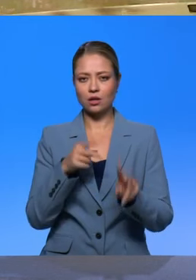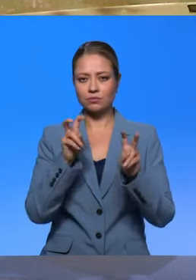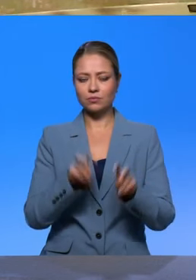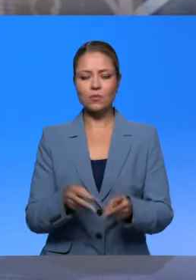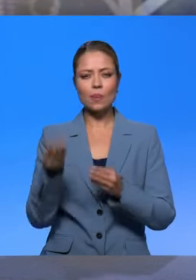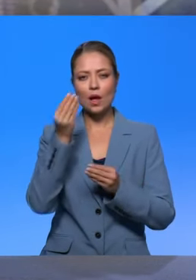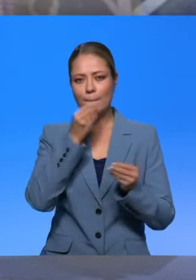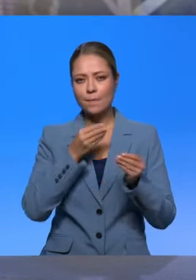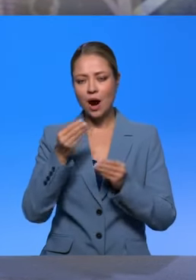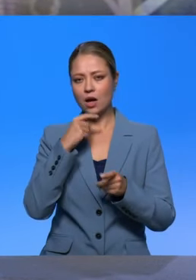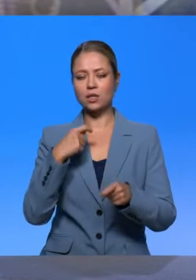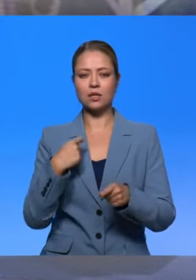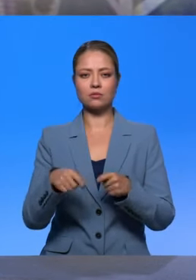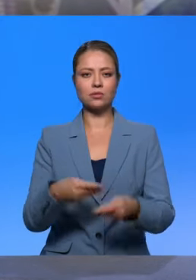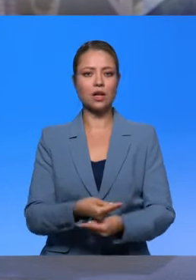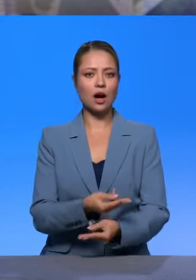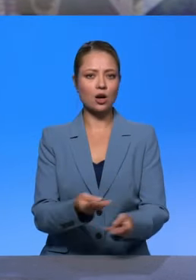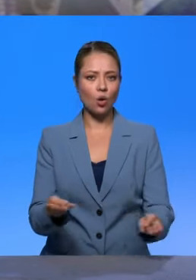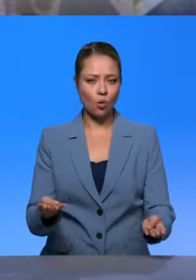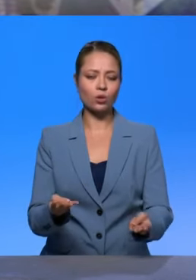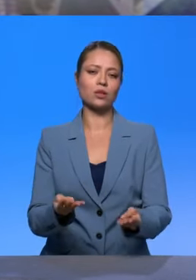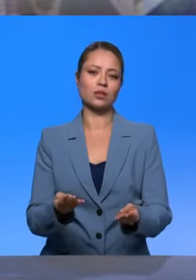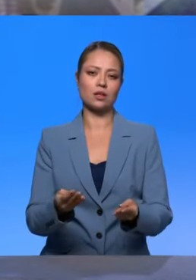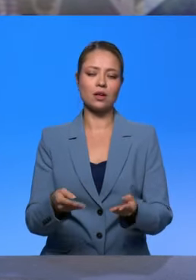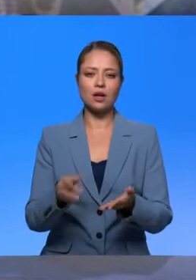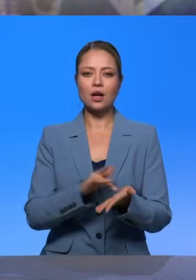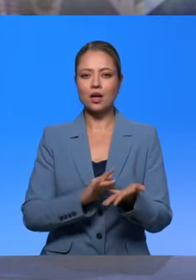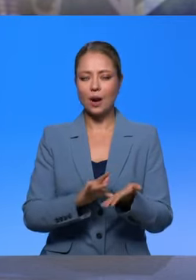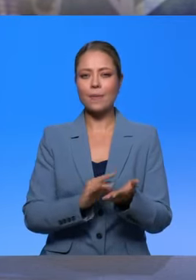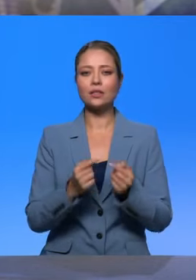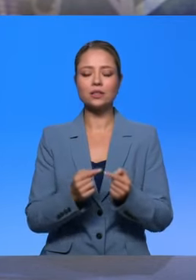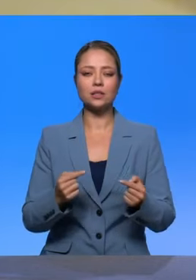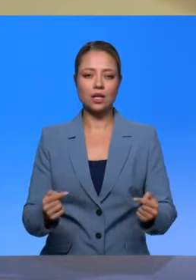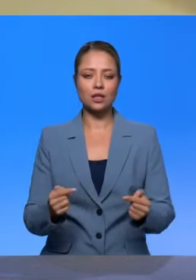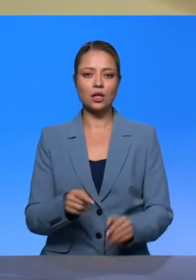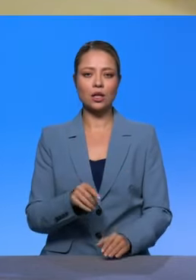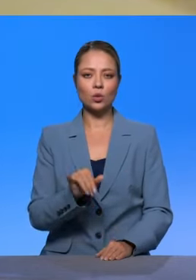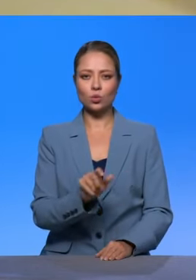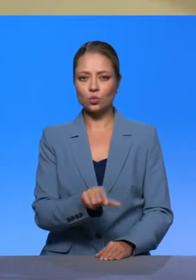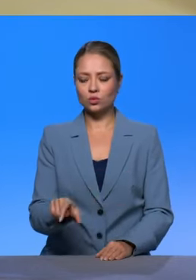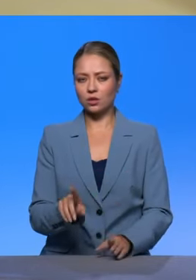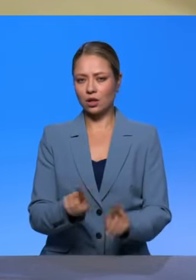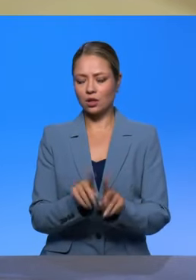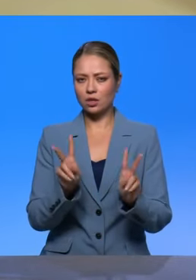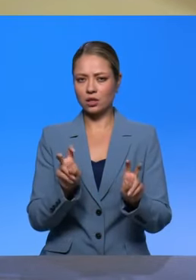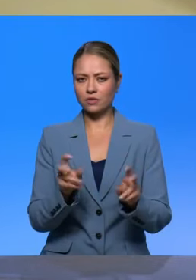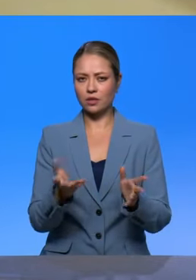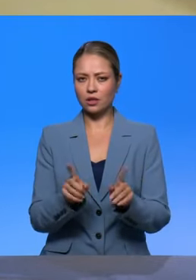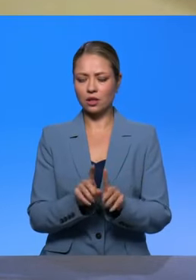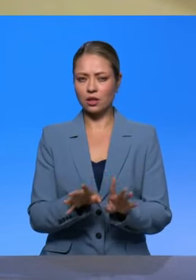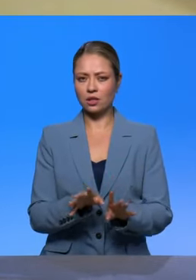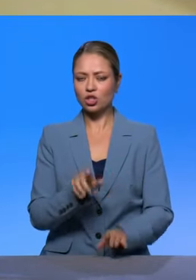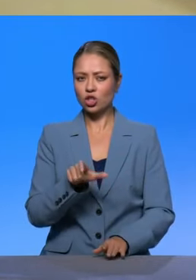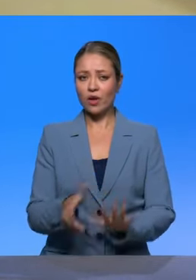маги, тарологи, как там я еще сказала, гадалки, экстрасенсы, хироманты, да, и все прочее, у них даже, ну, названия какие-то такие, знаете, мне кажется, человек